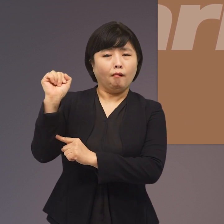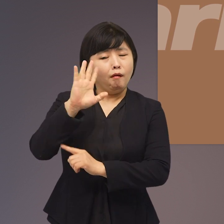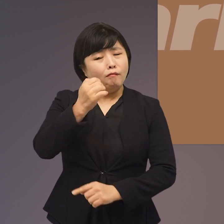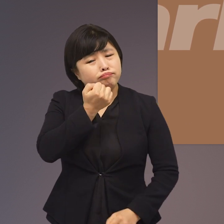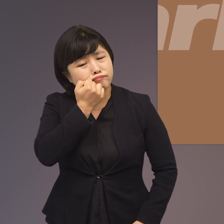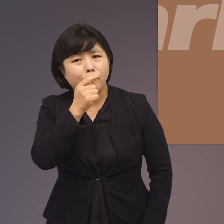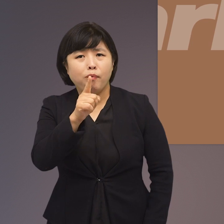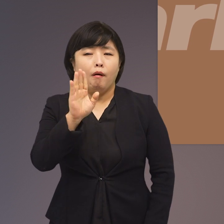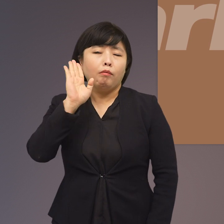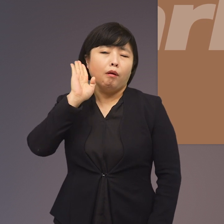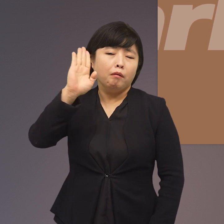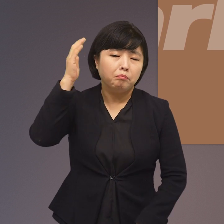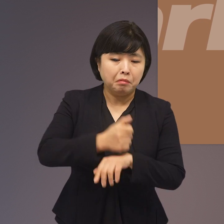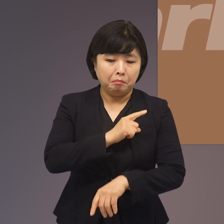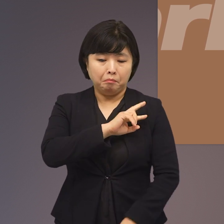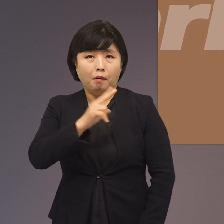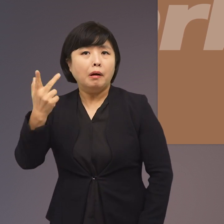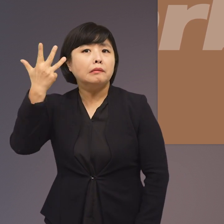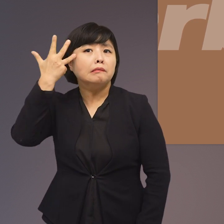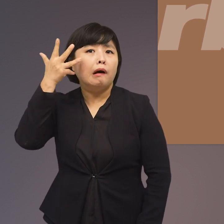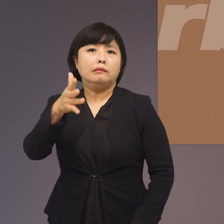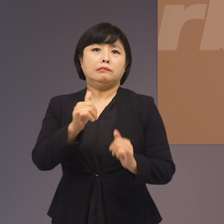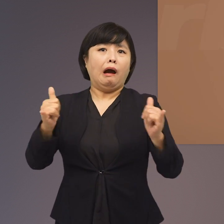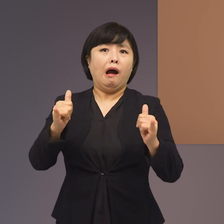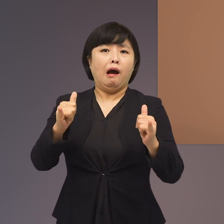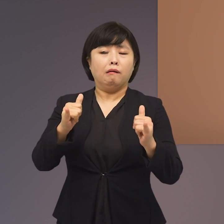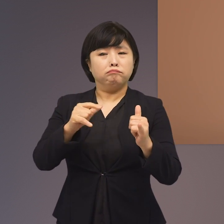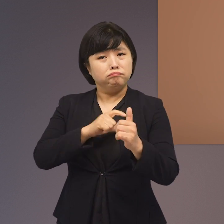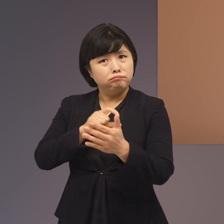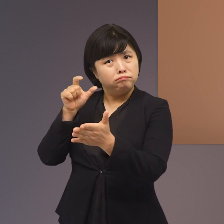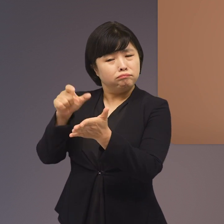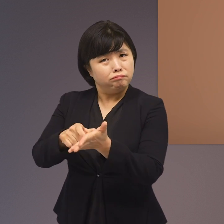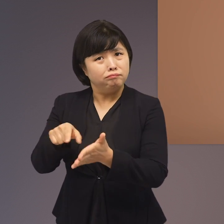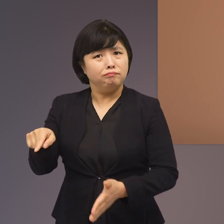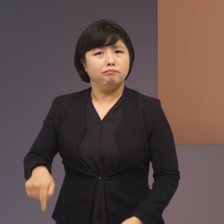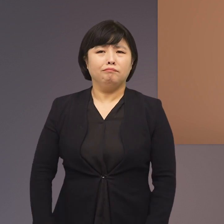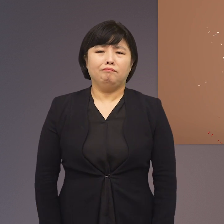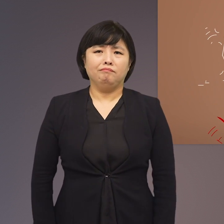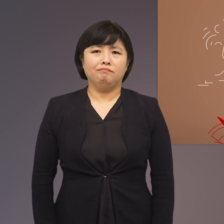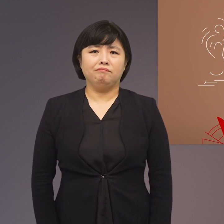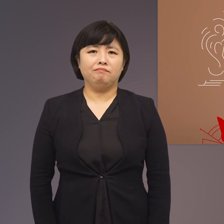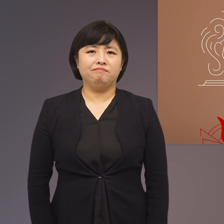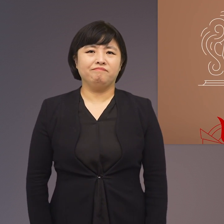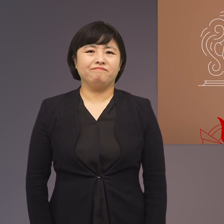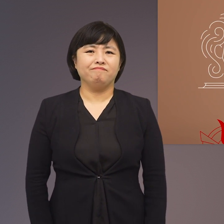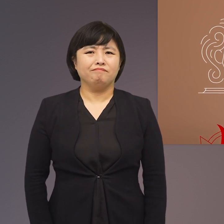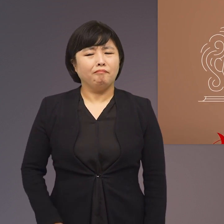두상은 철학자라는 이름이 붙게 됩니다. 저는 그 점이 대단히